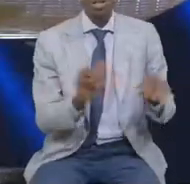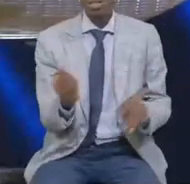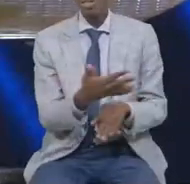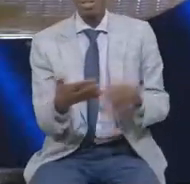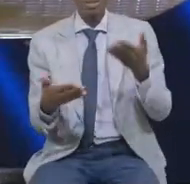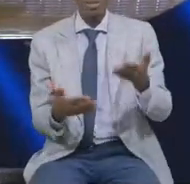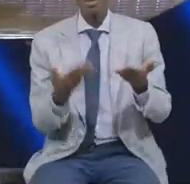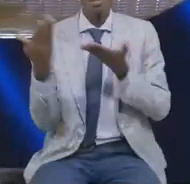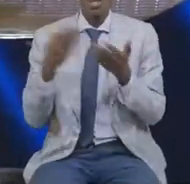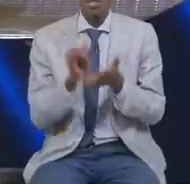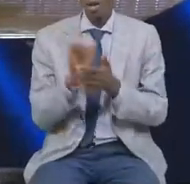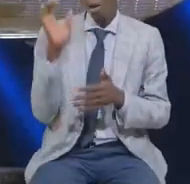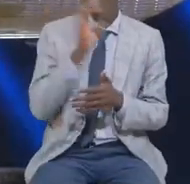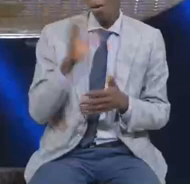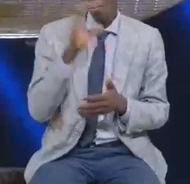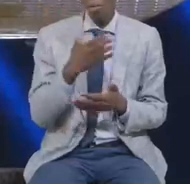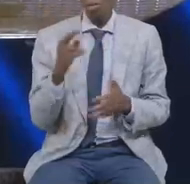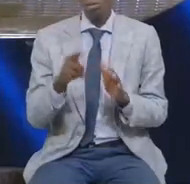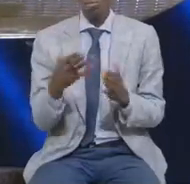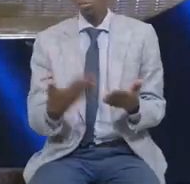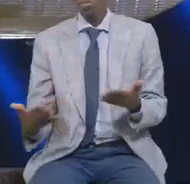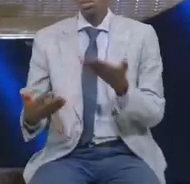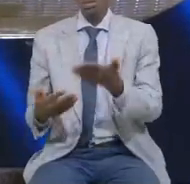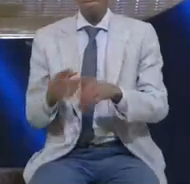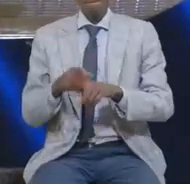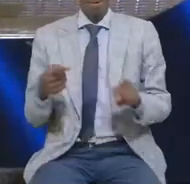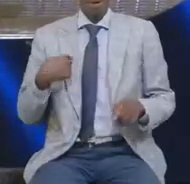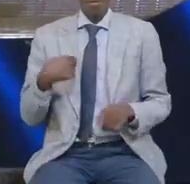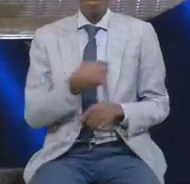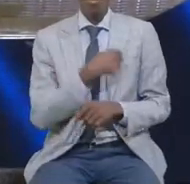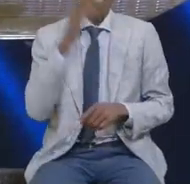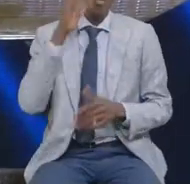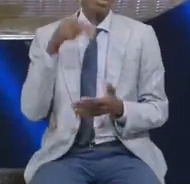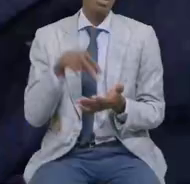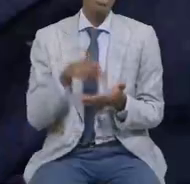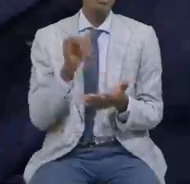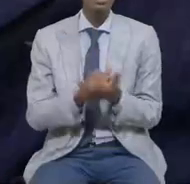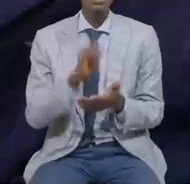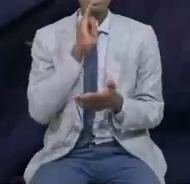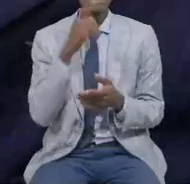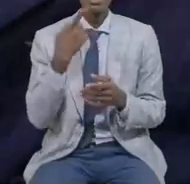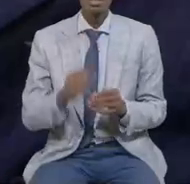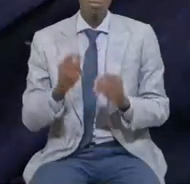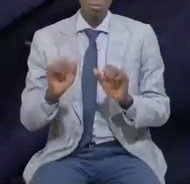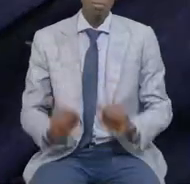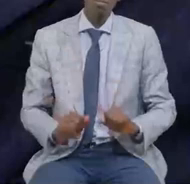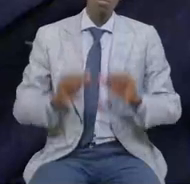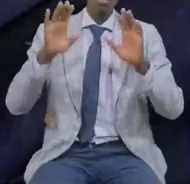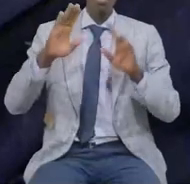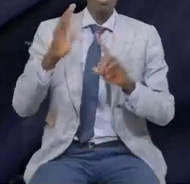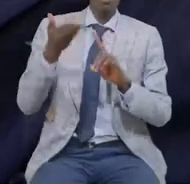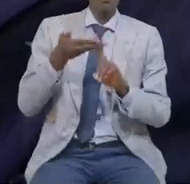bâtir une fournaise ici. Mais nous allons tenir bon. C'est la conviction qu'un enfant de